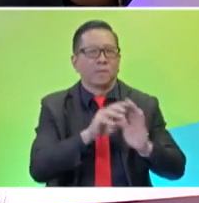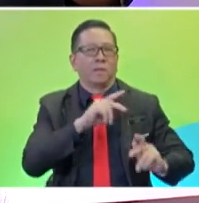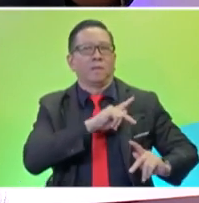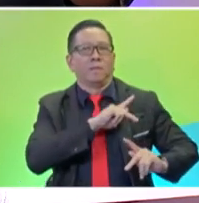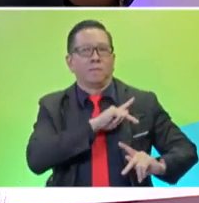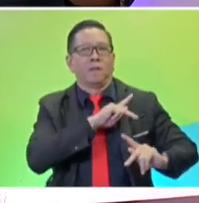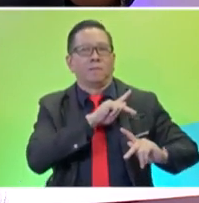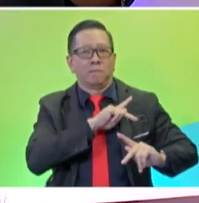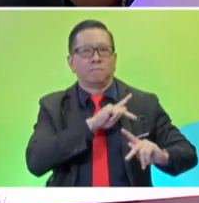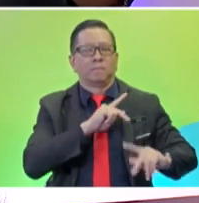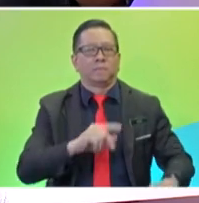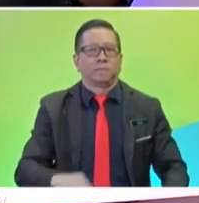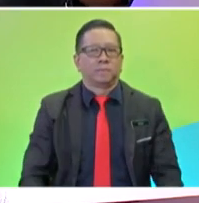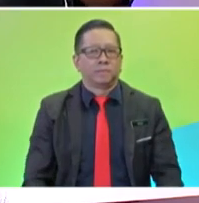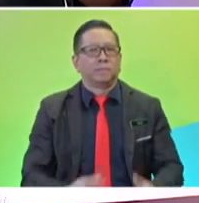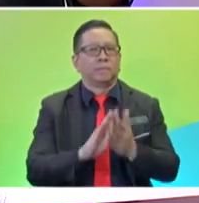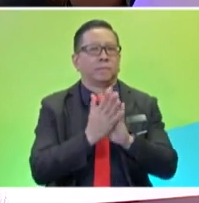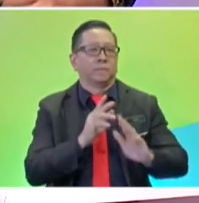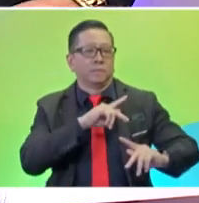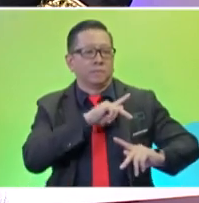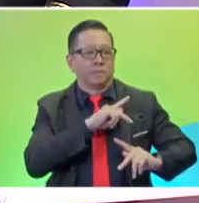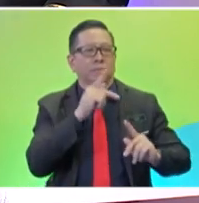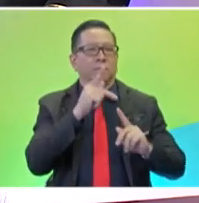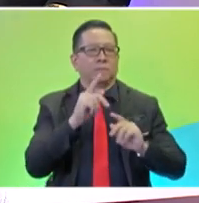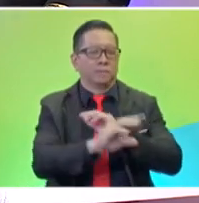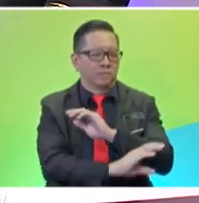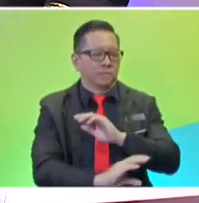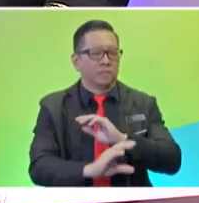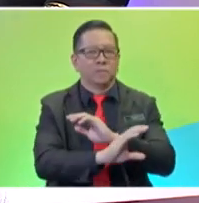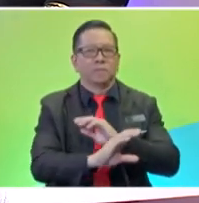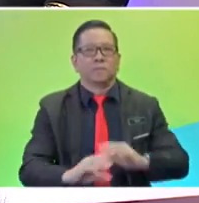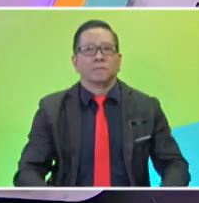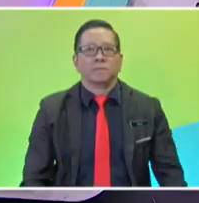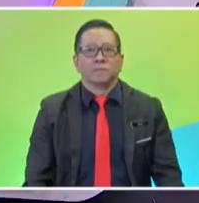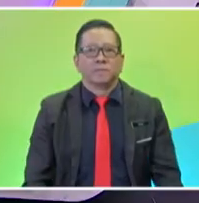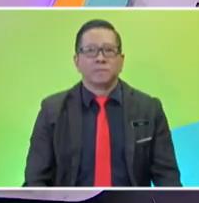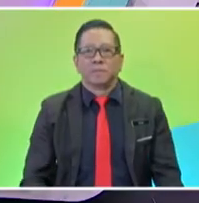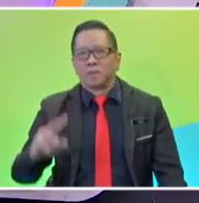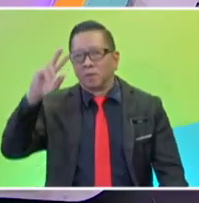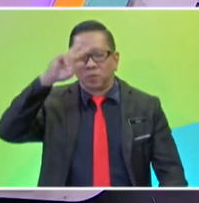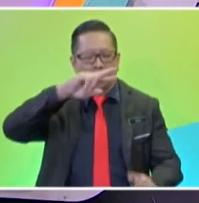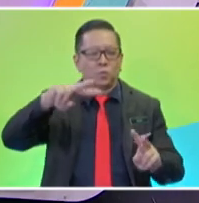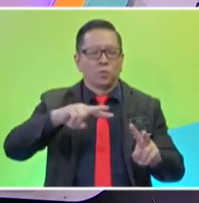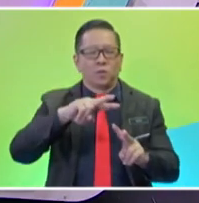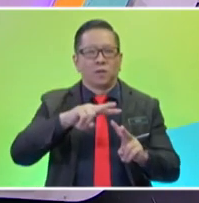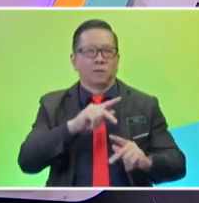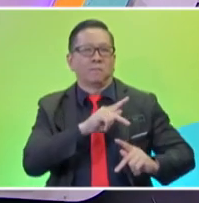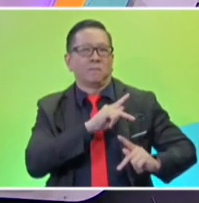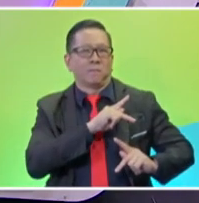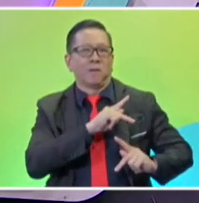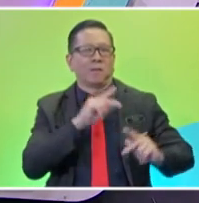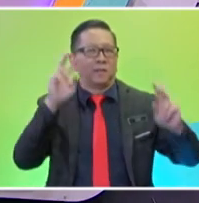oke jadilah Anda pahlawan kepada negara bisa ini betul sesuai dengan topik kita pala untuk bilang kita kenal